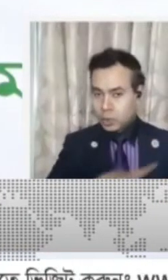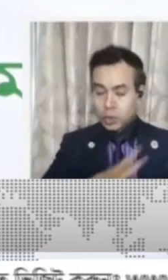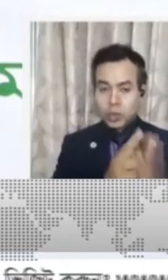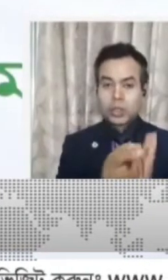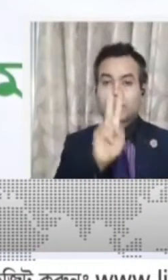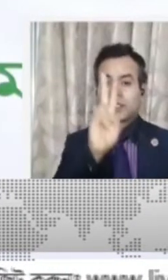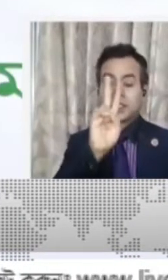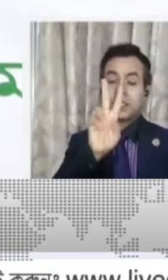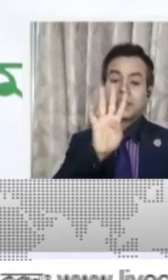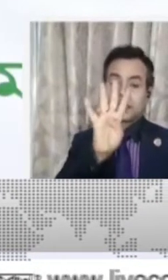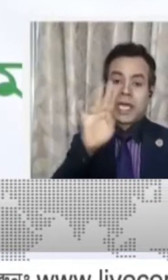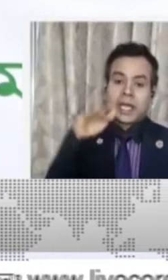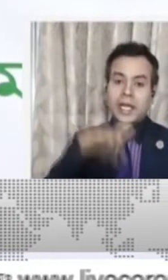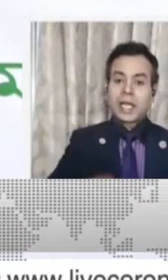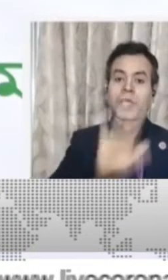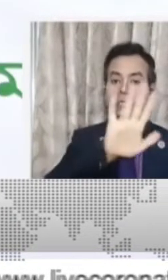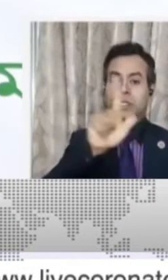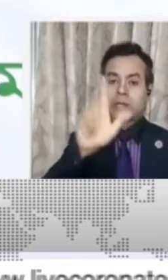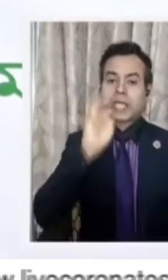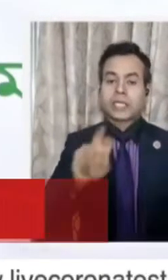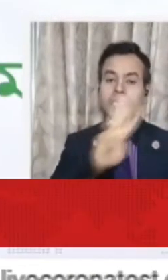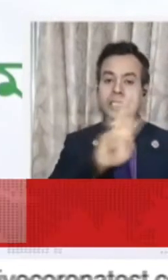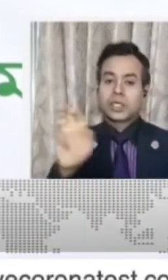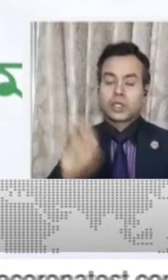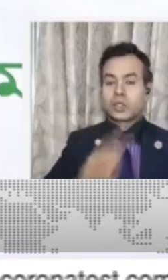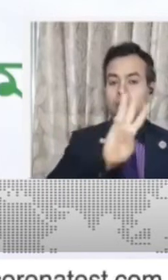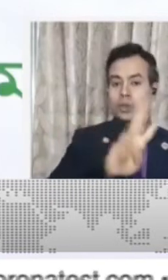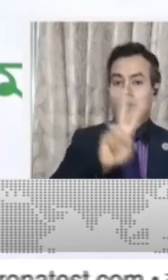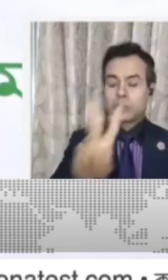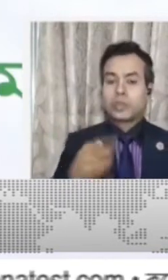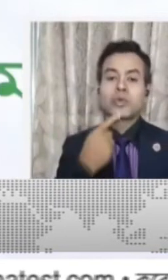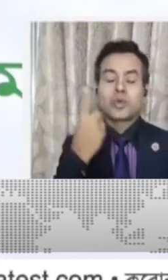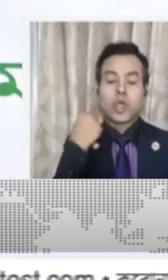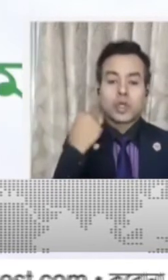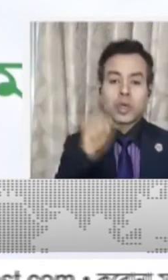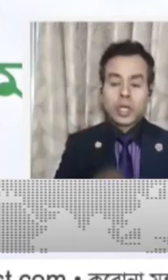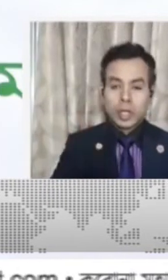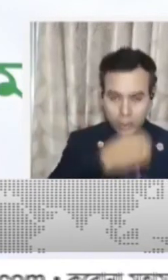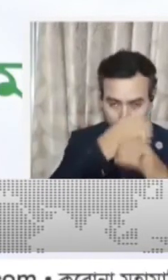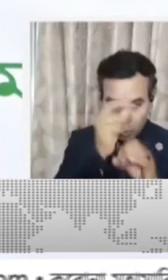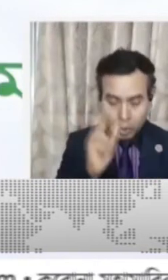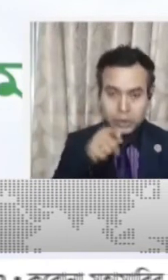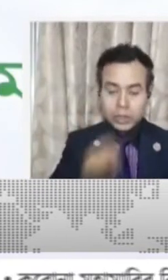পরীক্ষা হয়েছে গত চব্বিশ ঘন্টায় ১৫৭৭২টি। এ পর্যন্ত পরীক্ষা হয়েছে